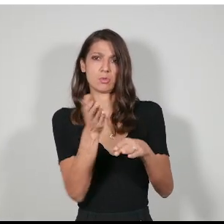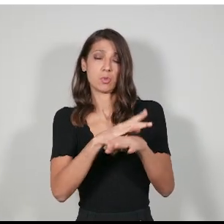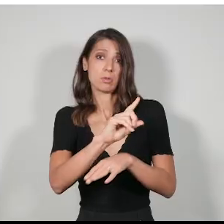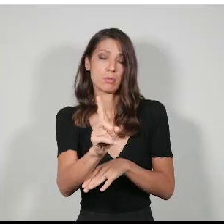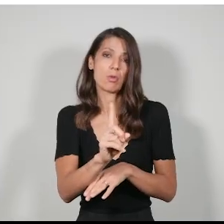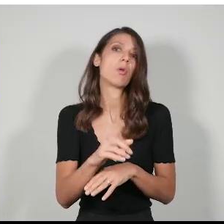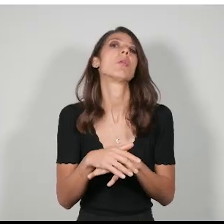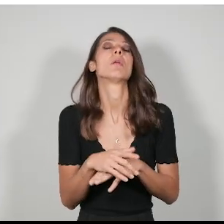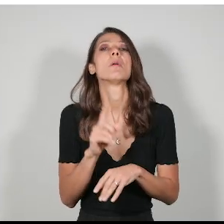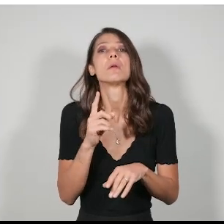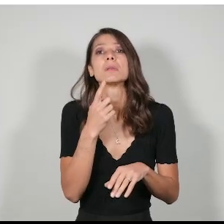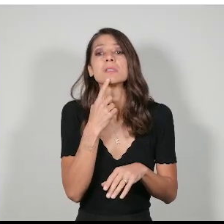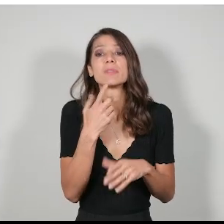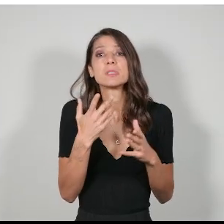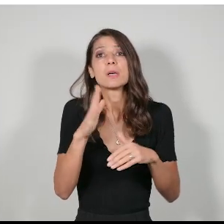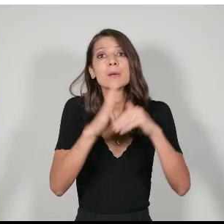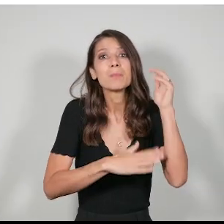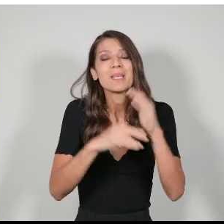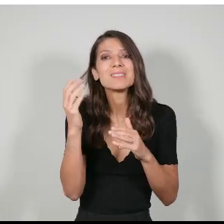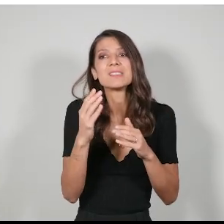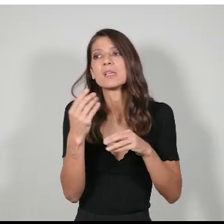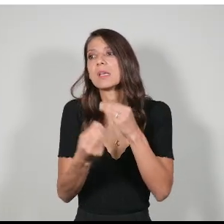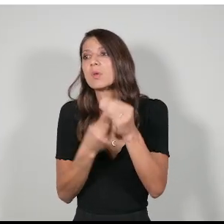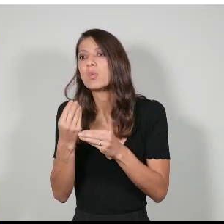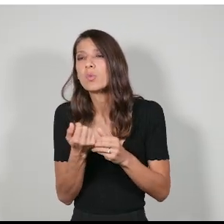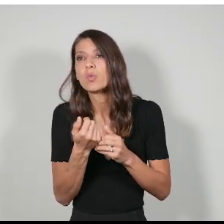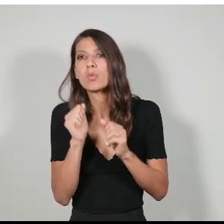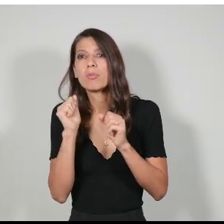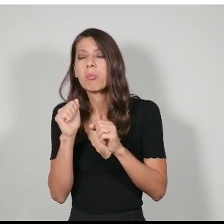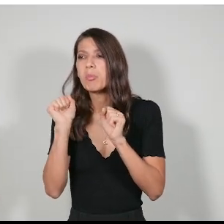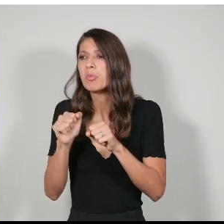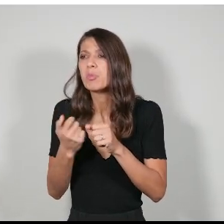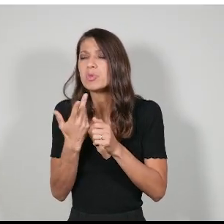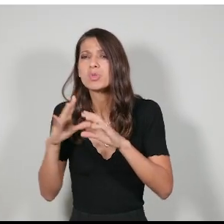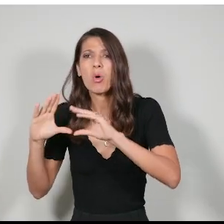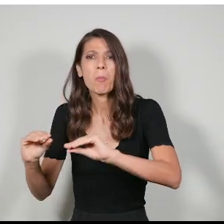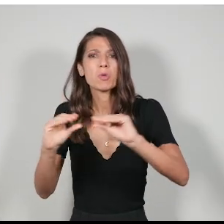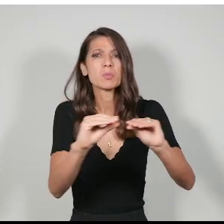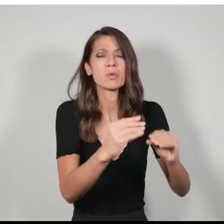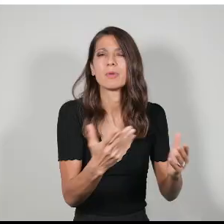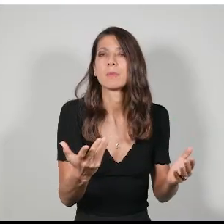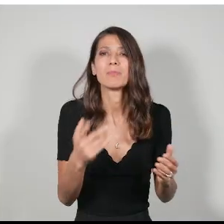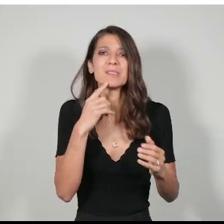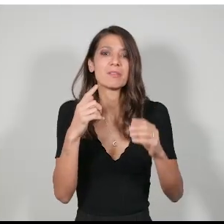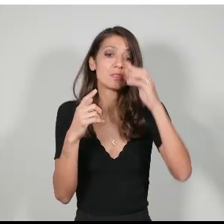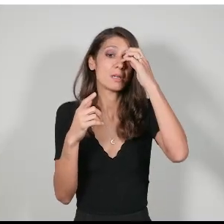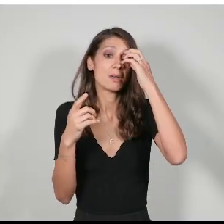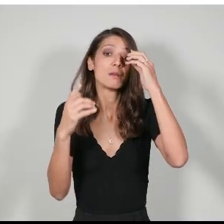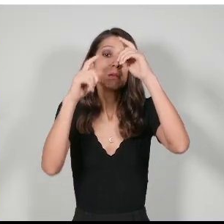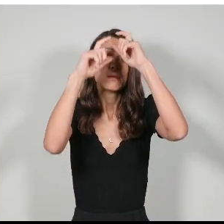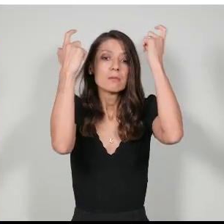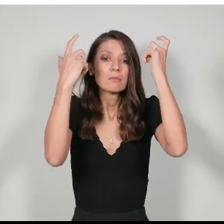sur différents postes? Est-ce que c'est un métier en soi? Et finalement, au fond, c'est quoi les concepts fondateurs d'un case manager ou d'une case